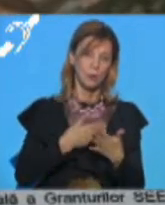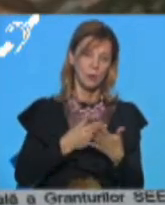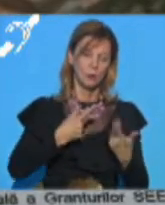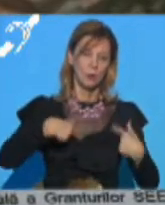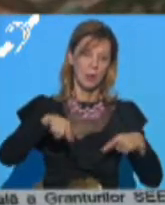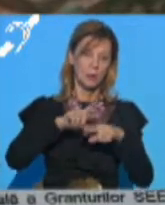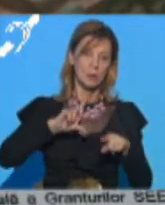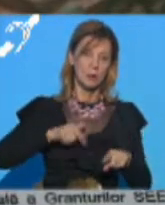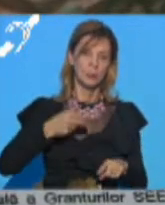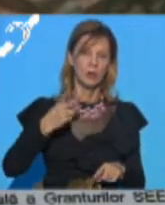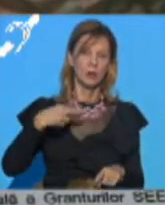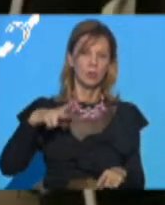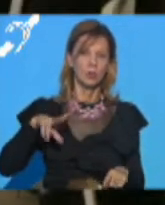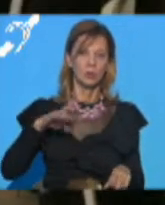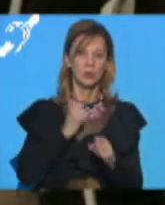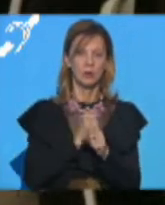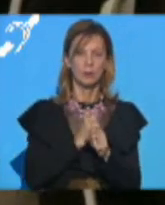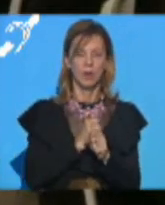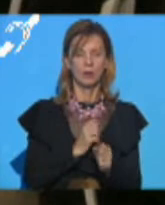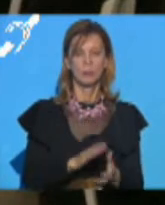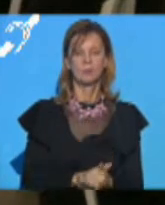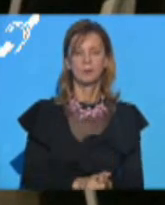să continuăm ceea ce facem.